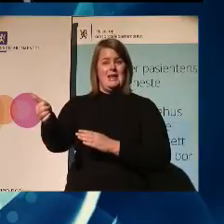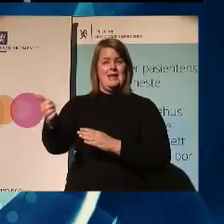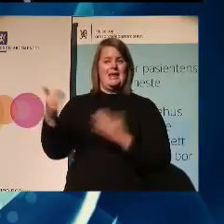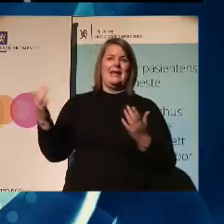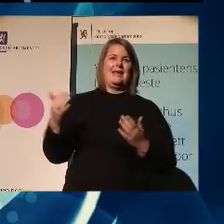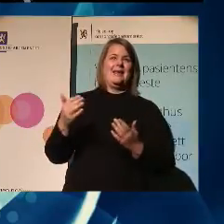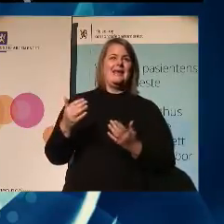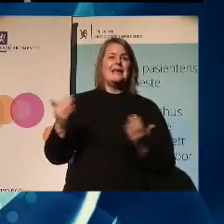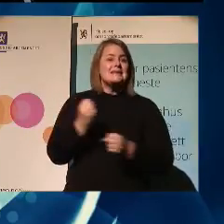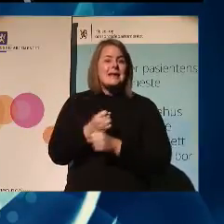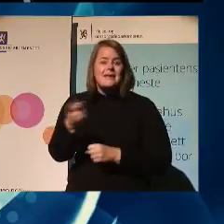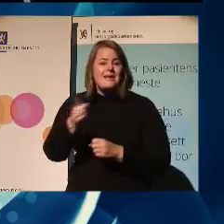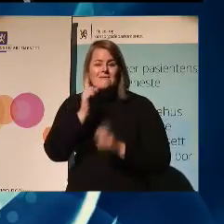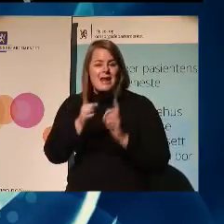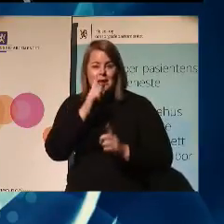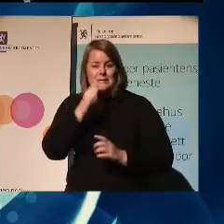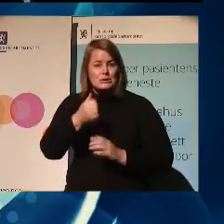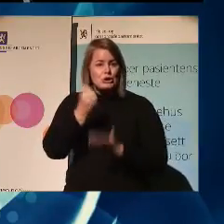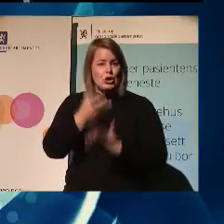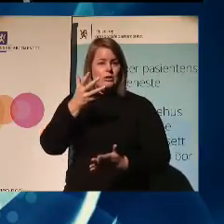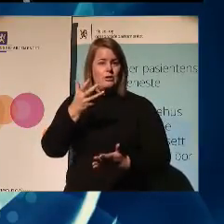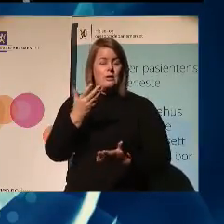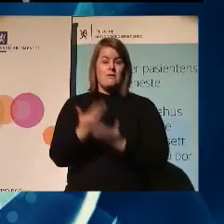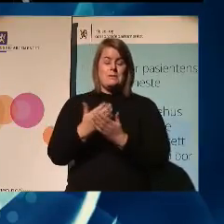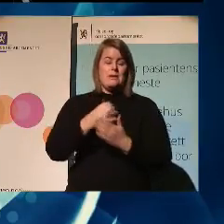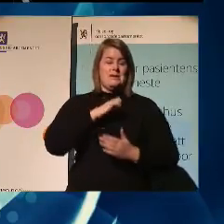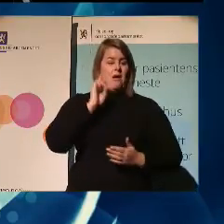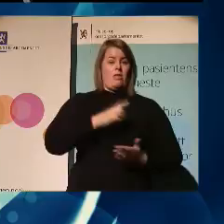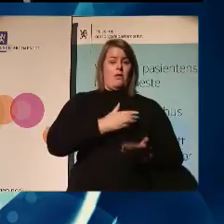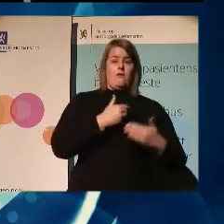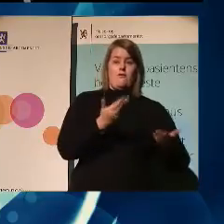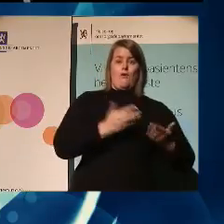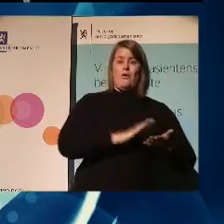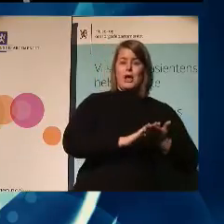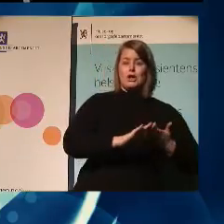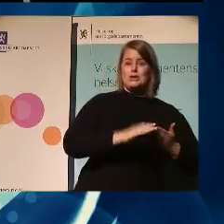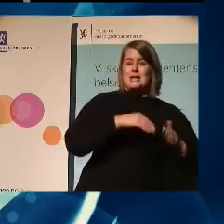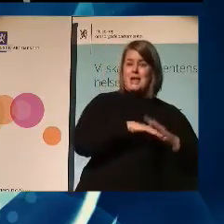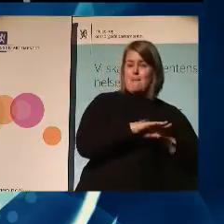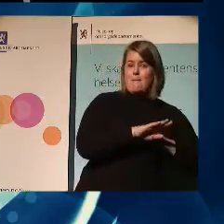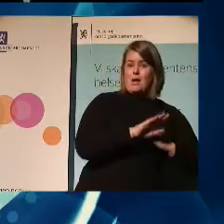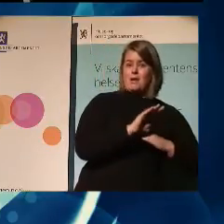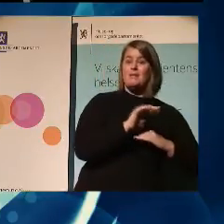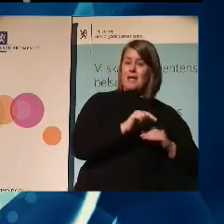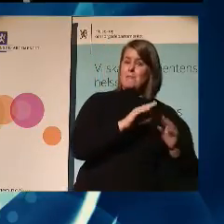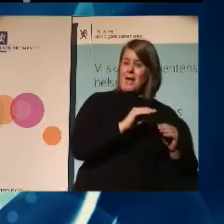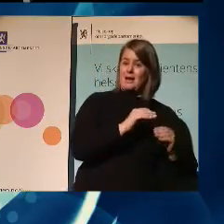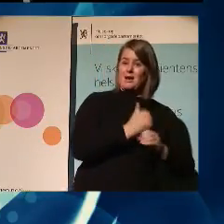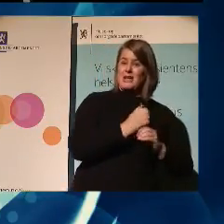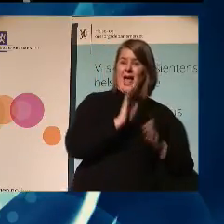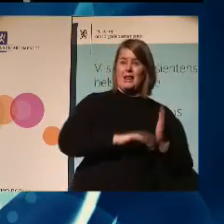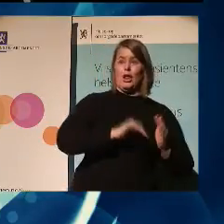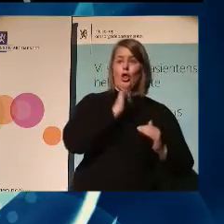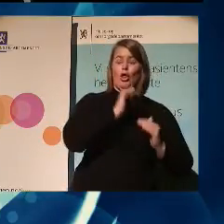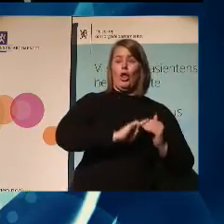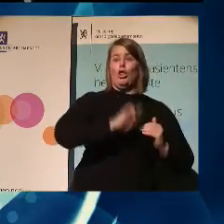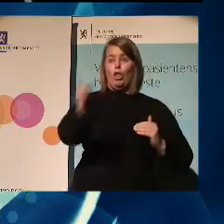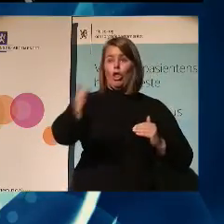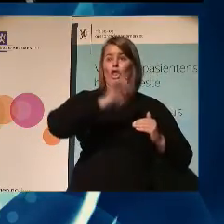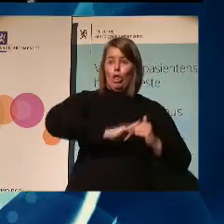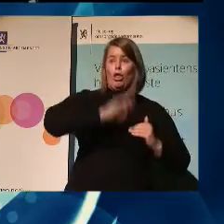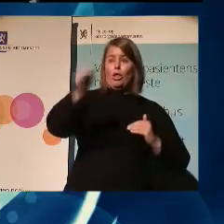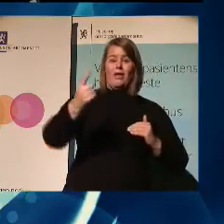dyrest. Hvis jeg kan få dialyse hjemme, det mye bedre enn å kanskje måtte reise 10 mil hver dag for å få, eller annenhver dag for å få